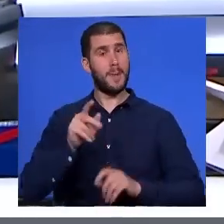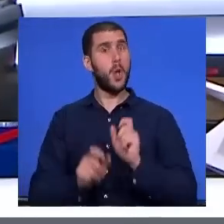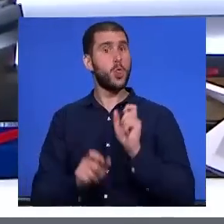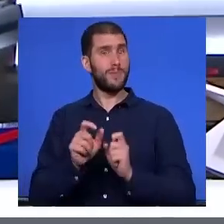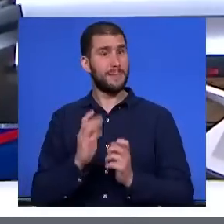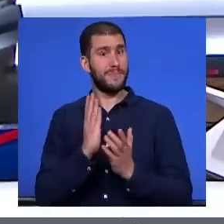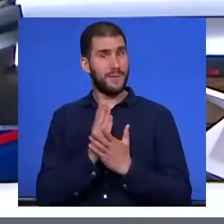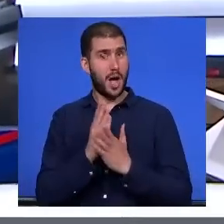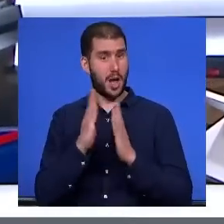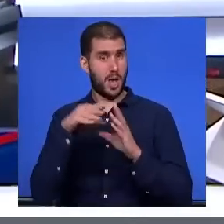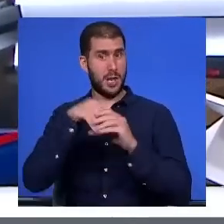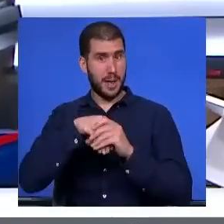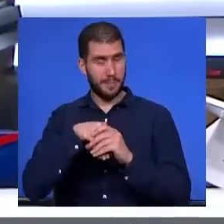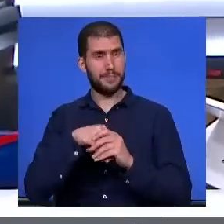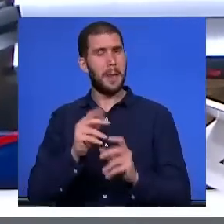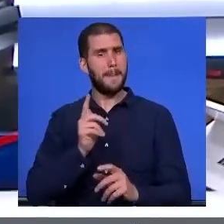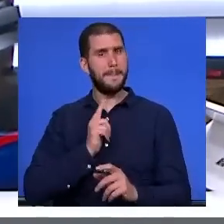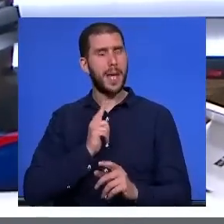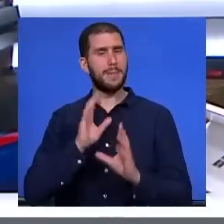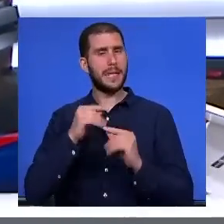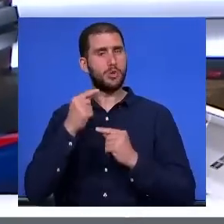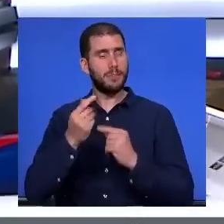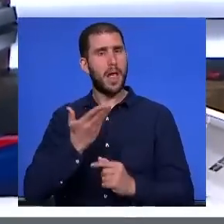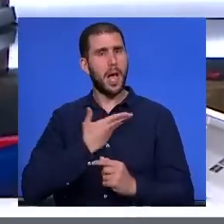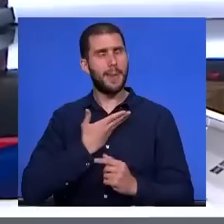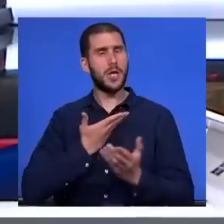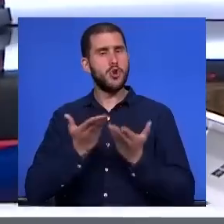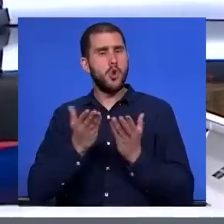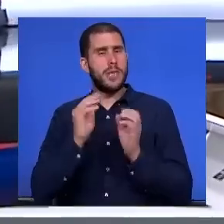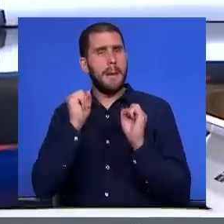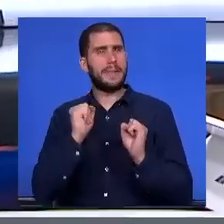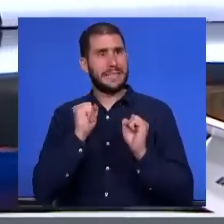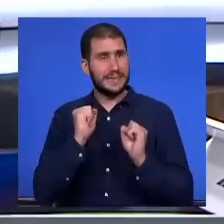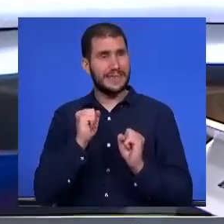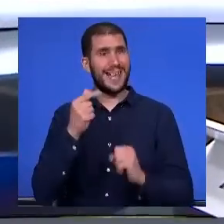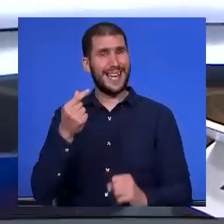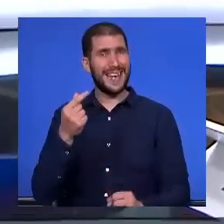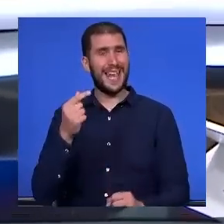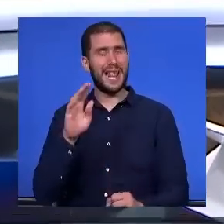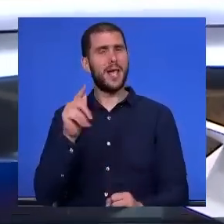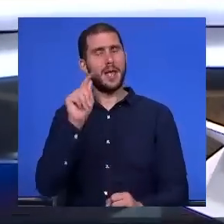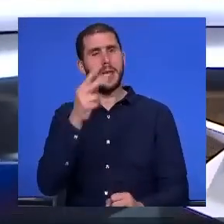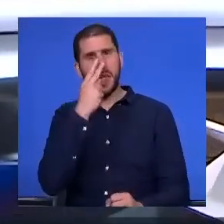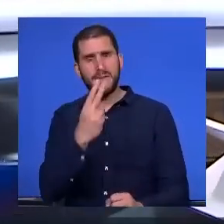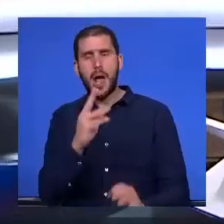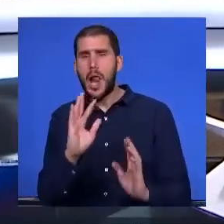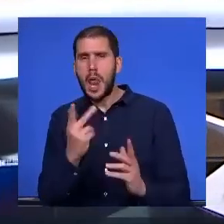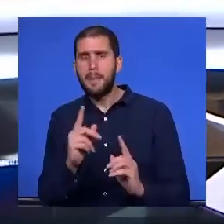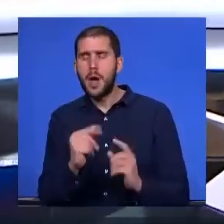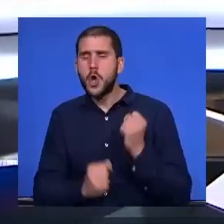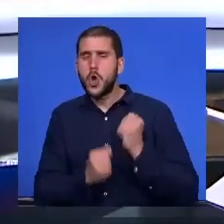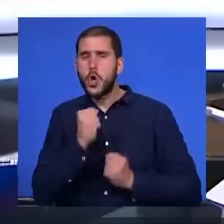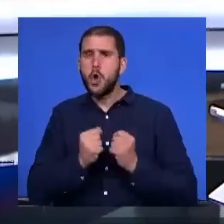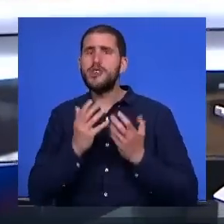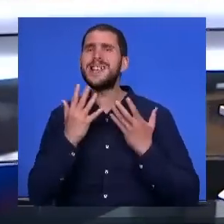שכבר מתגוררים שם מחכים עשורים כדי לקבל שירותים בסיסיים. גילי מליניצקי כתבתנו יצאה לבדוק למה מתקשים שם כל